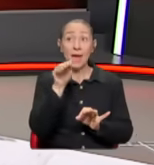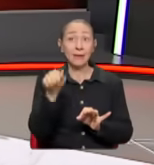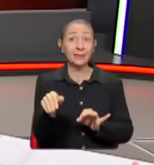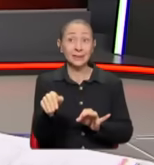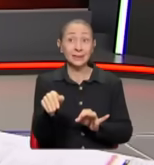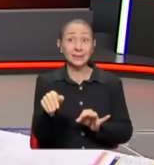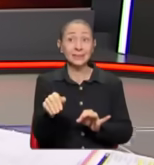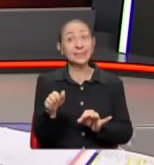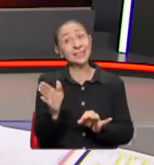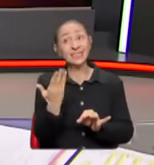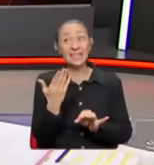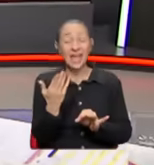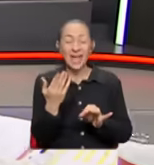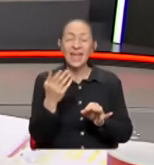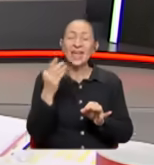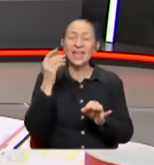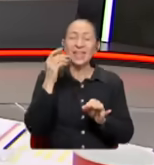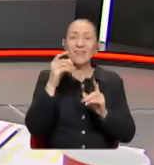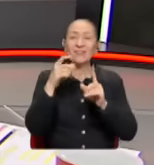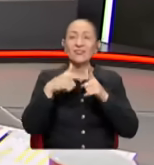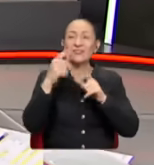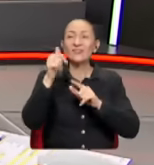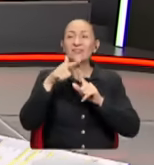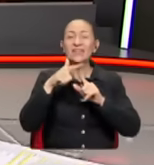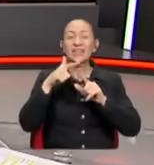geldik. Neyse, fitre var. Bakın.